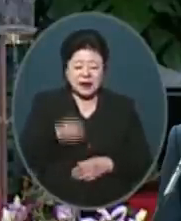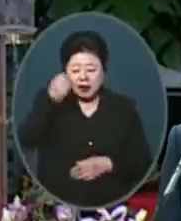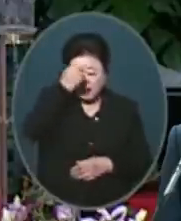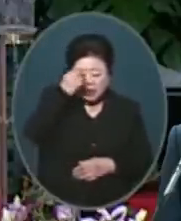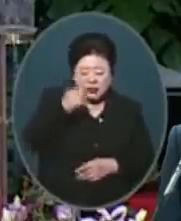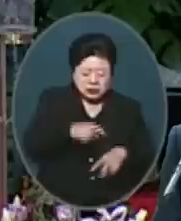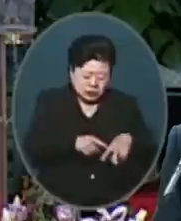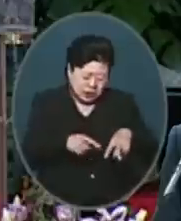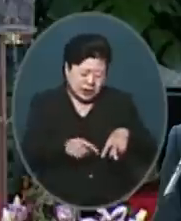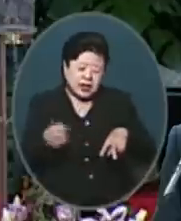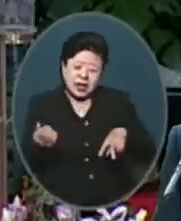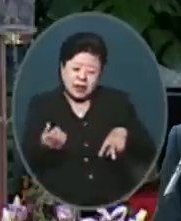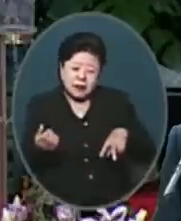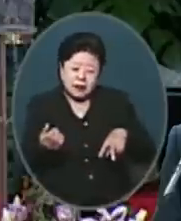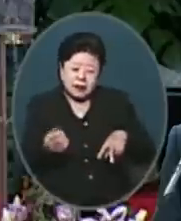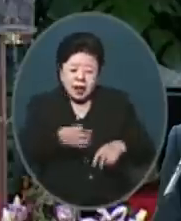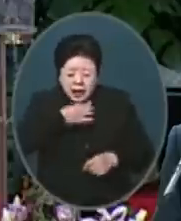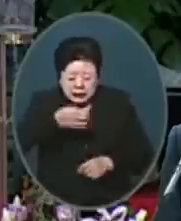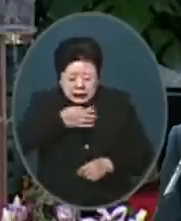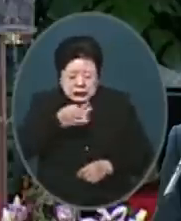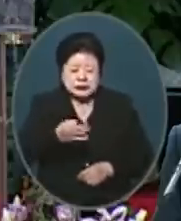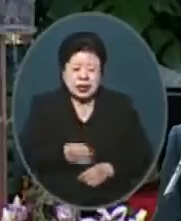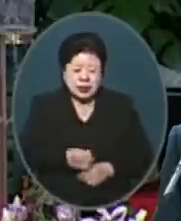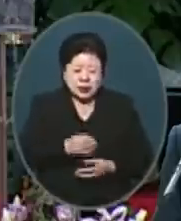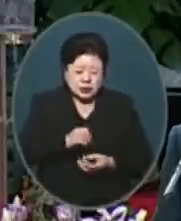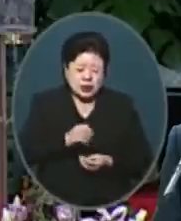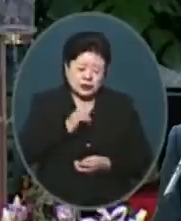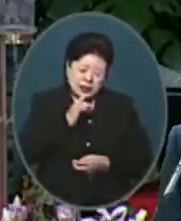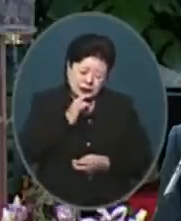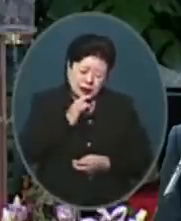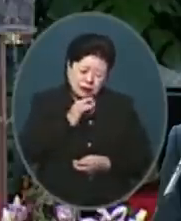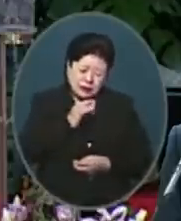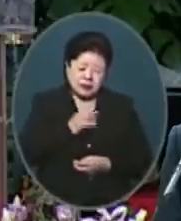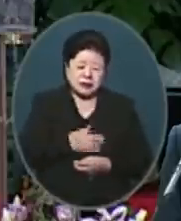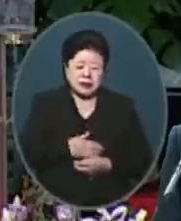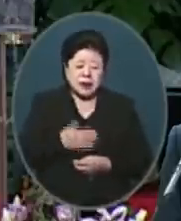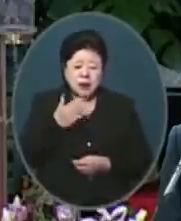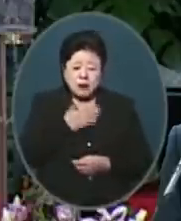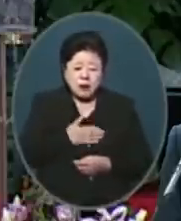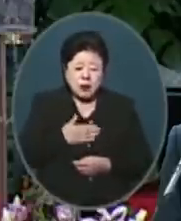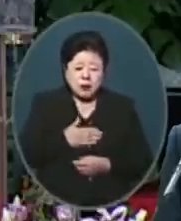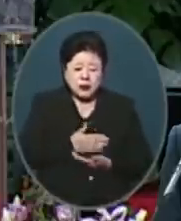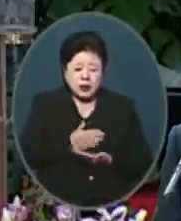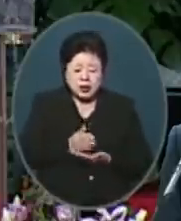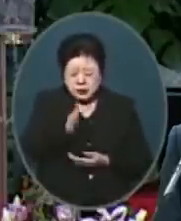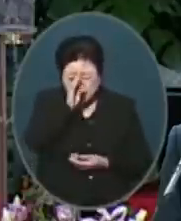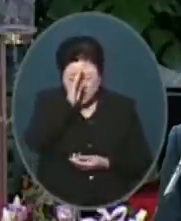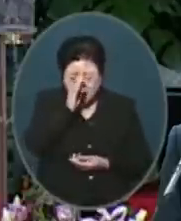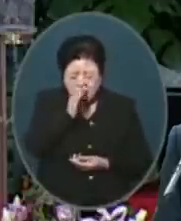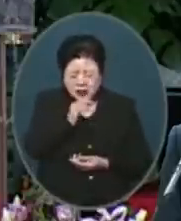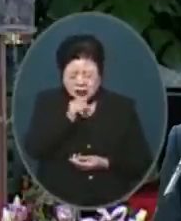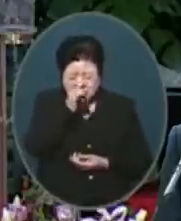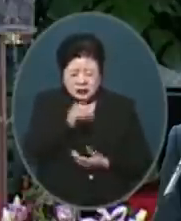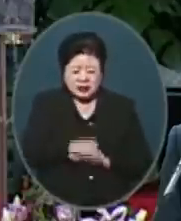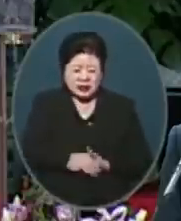어지럽고 다리가 아프고 기침이 나고 소화도 잘 안 되고 온갖 병이라는 병은 다